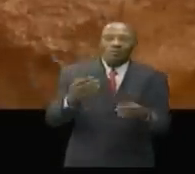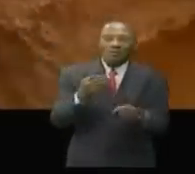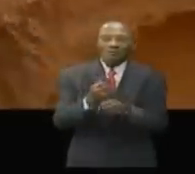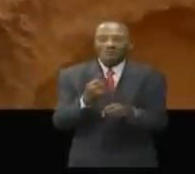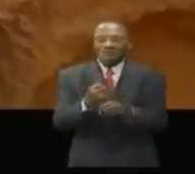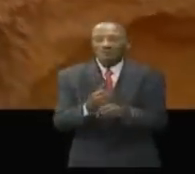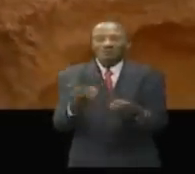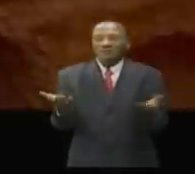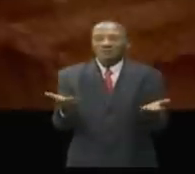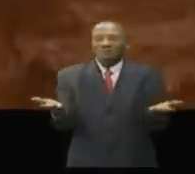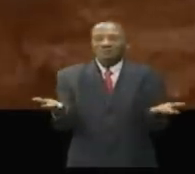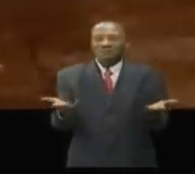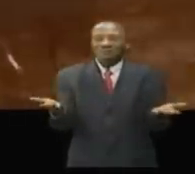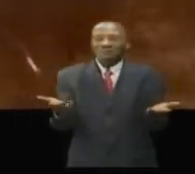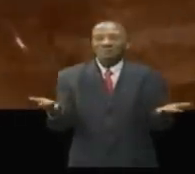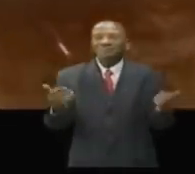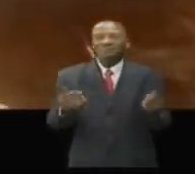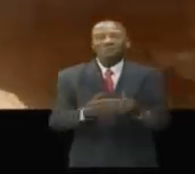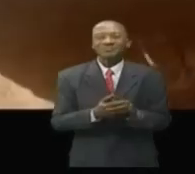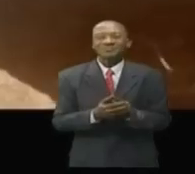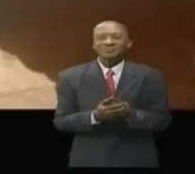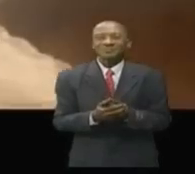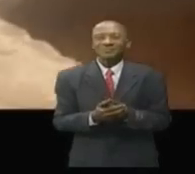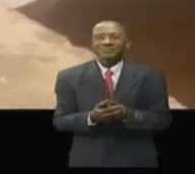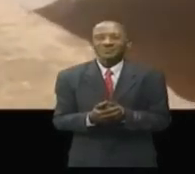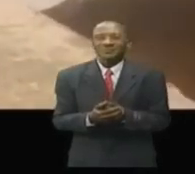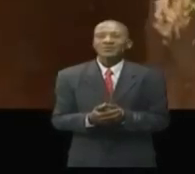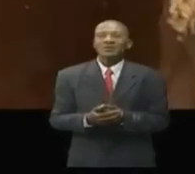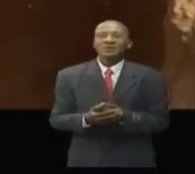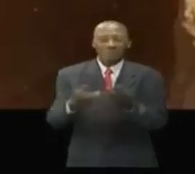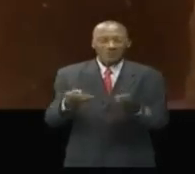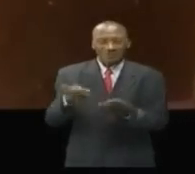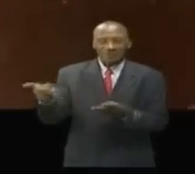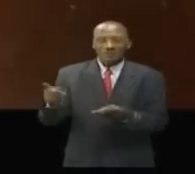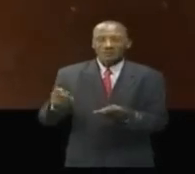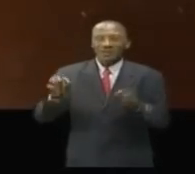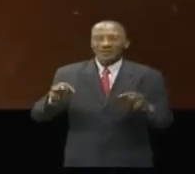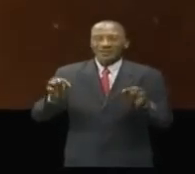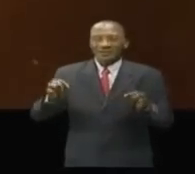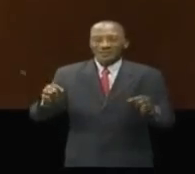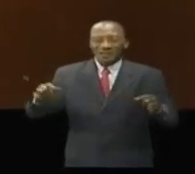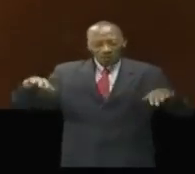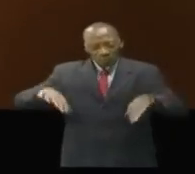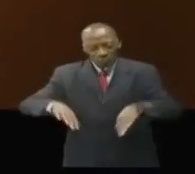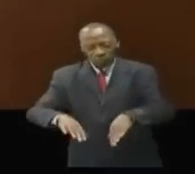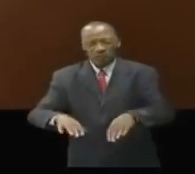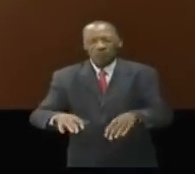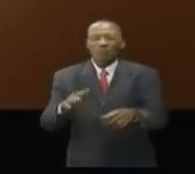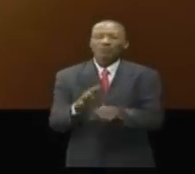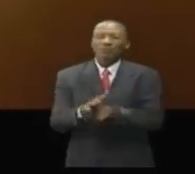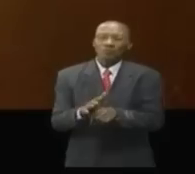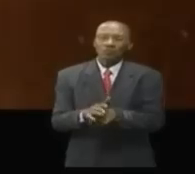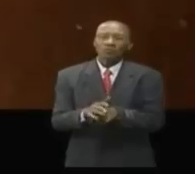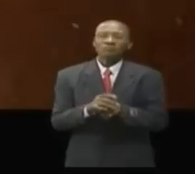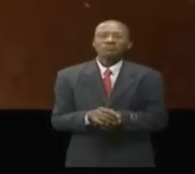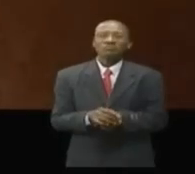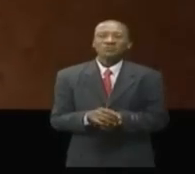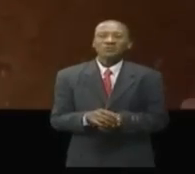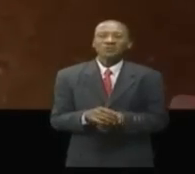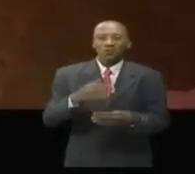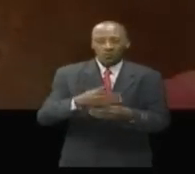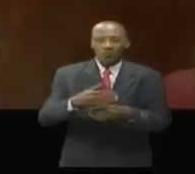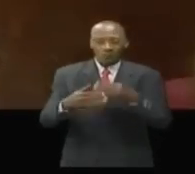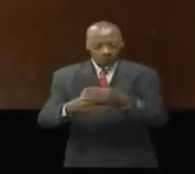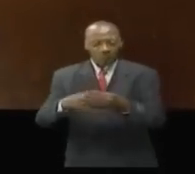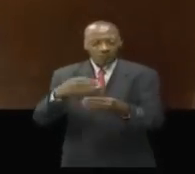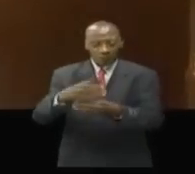qui précipite la dégradation de cette route avec des eaux de pluie. Tous ces travaux de construction et de réhabilitation exécutés ici et